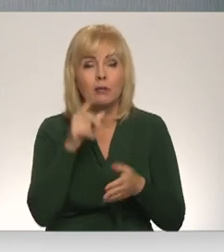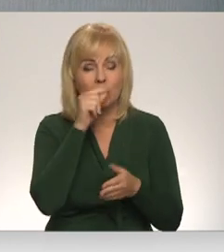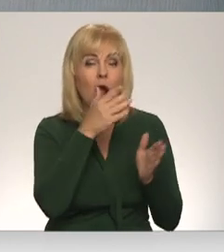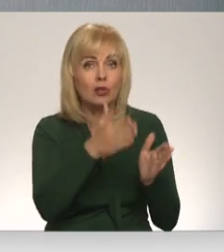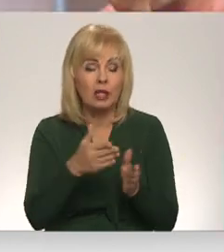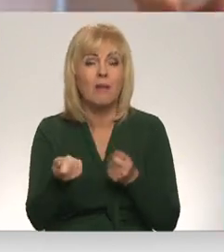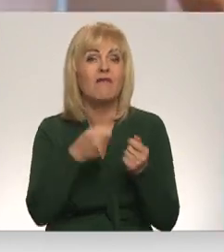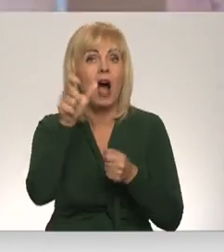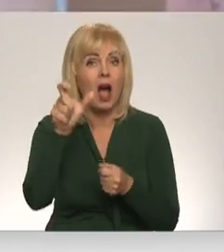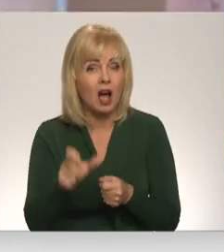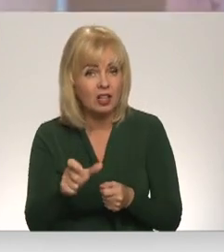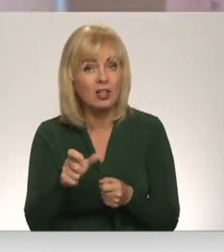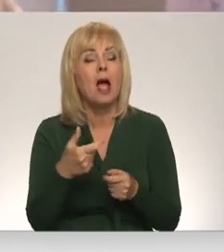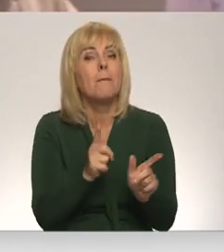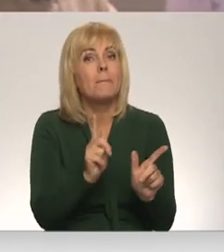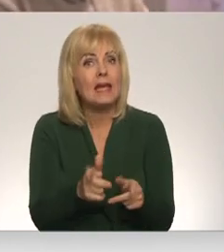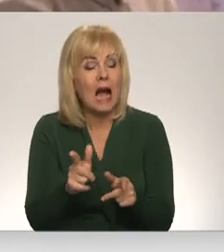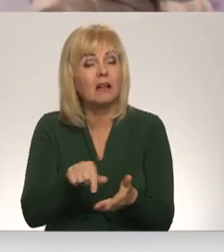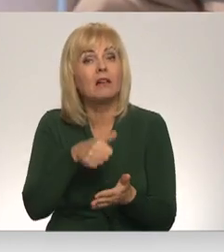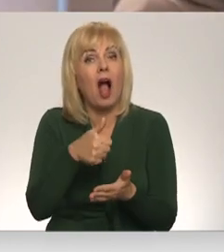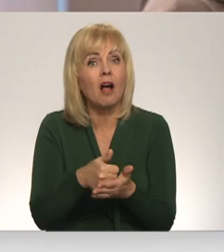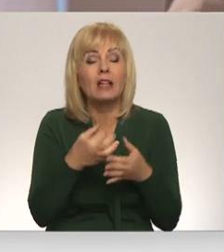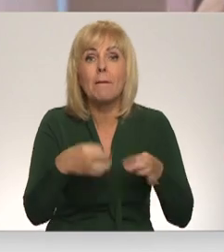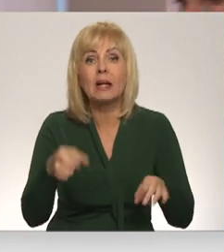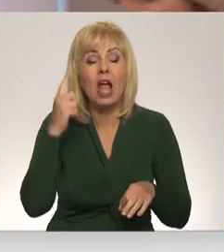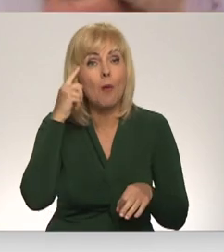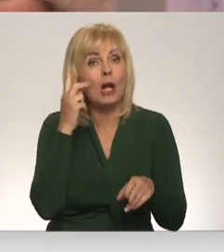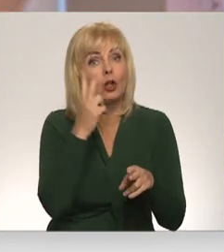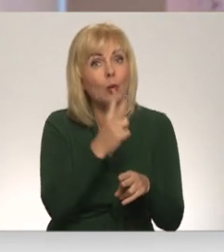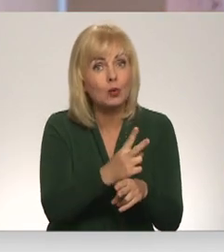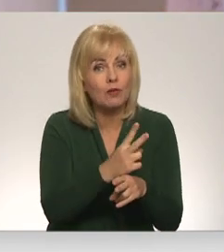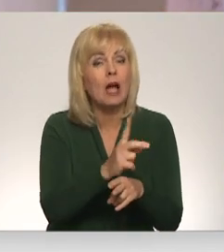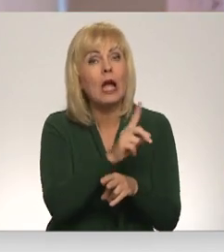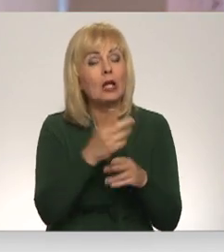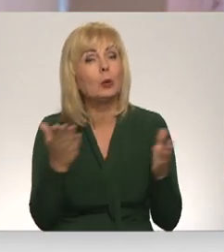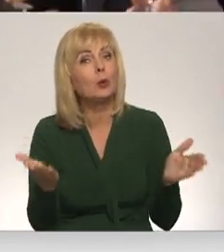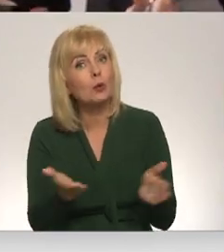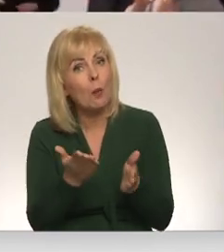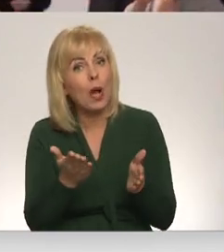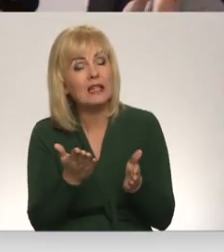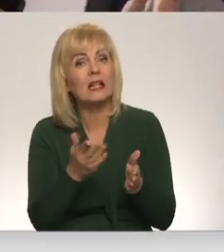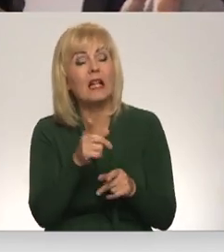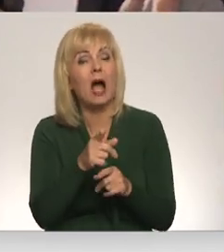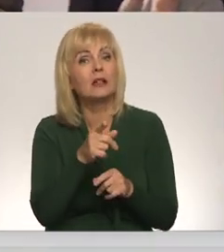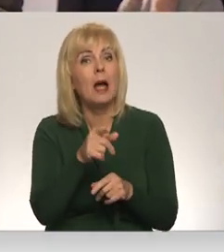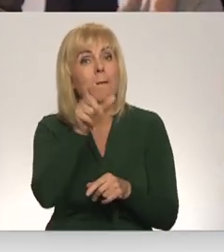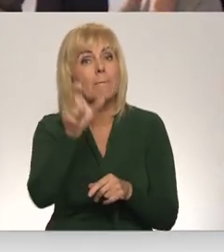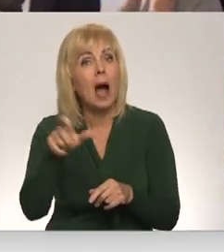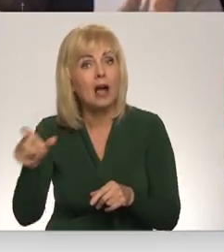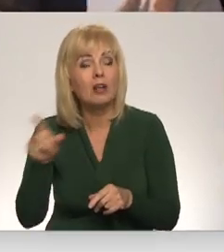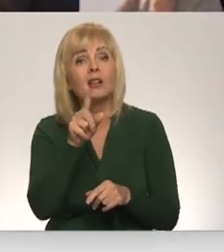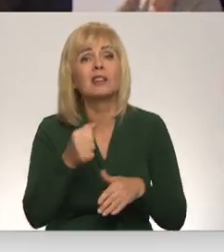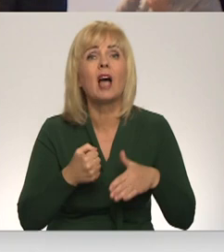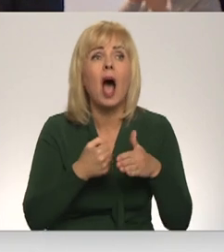slimnīcas vadītājs, kurš piekrīt, ka galvenais brīvprātīgo uzdevums ir uzmundrināt pacientus. Galvenais ir tas atbalsts un